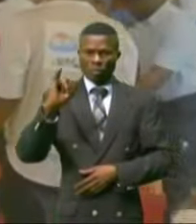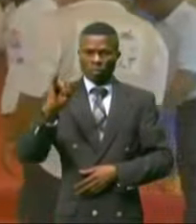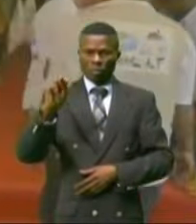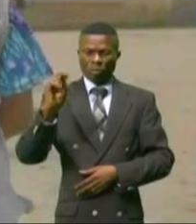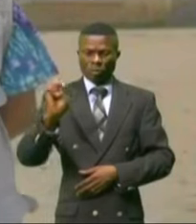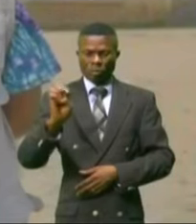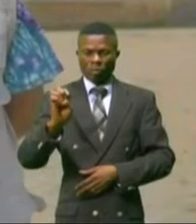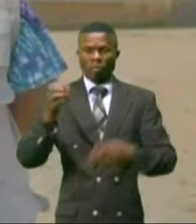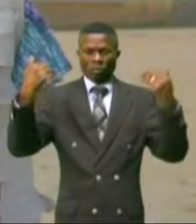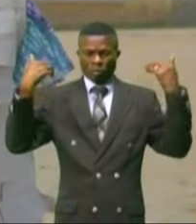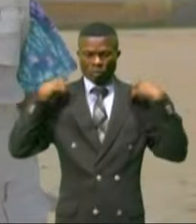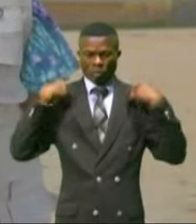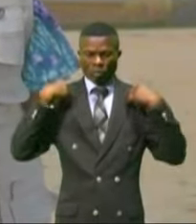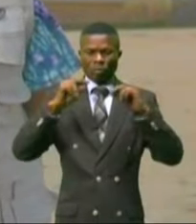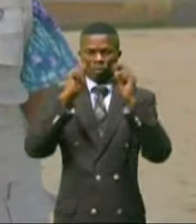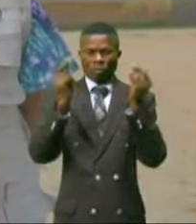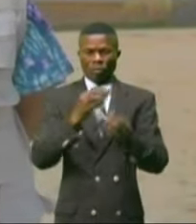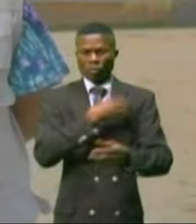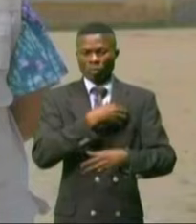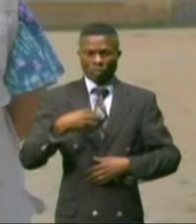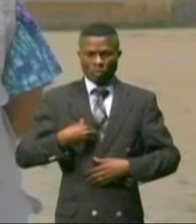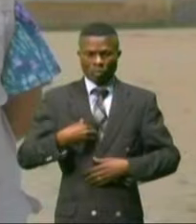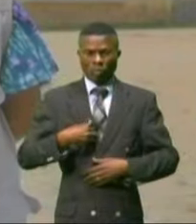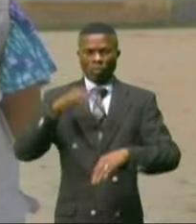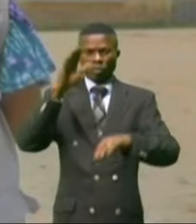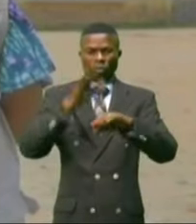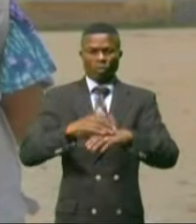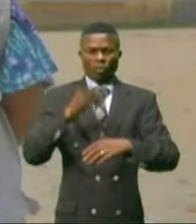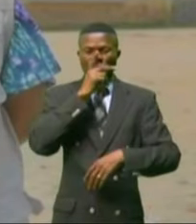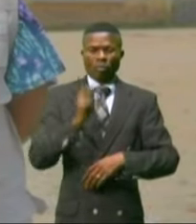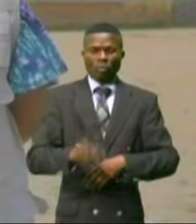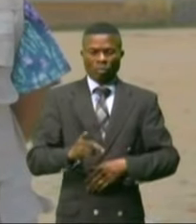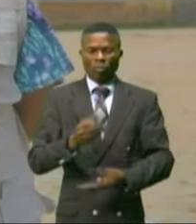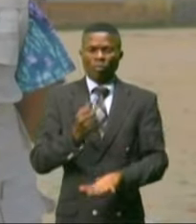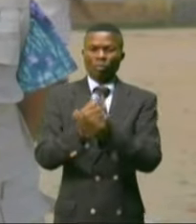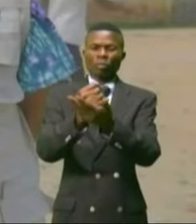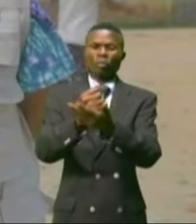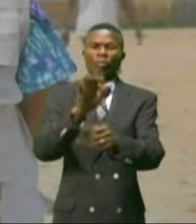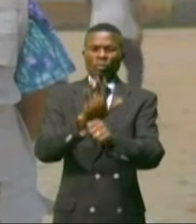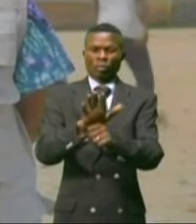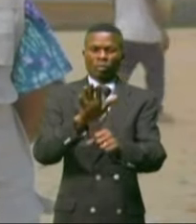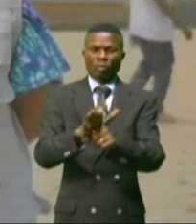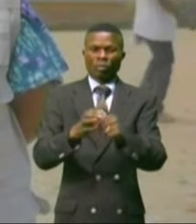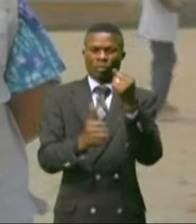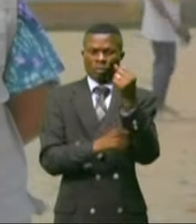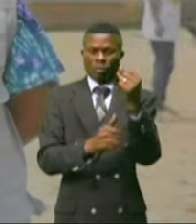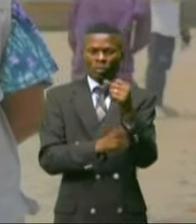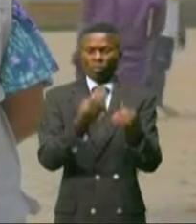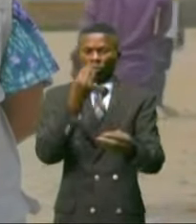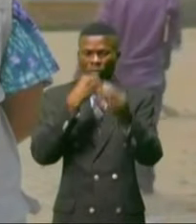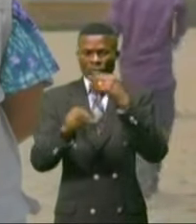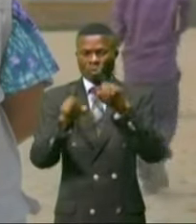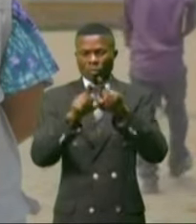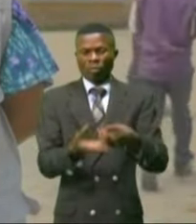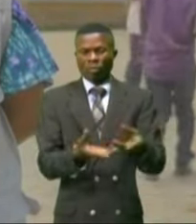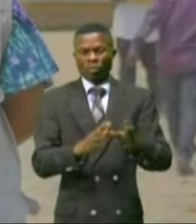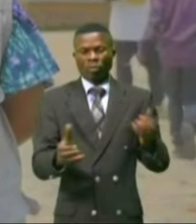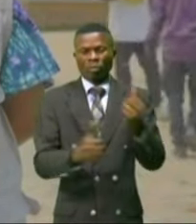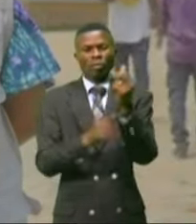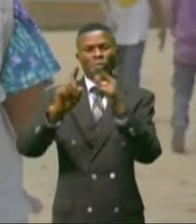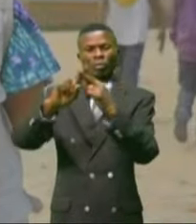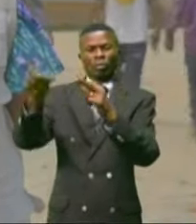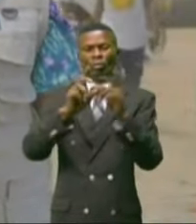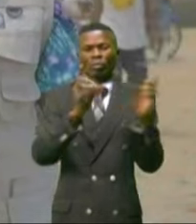Faith, en parle. Nous sommes à Kisangani pour une assistance humanitaire en vivre et en non-vivre aux déplacés